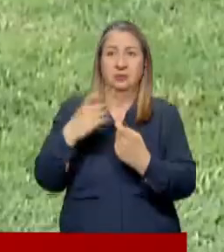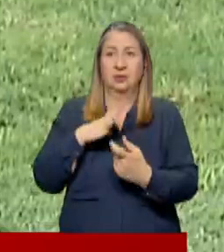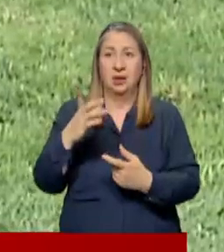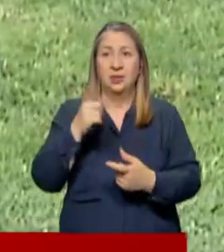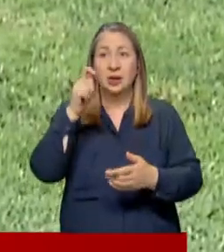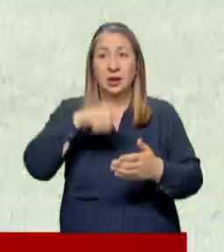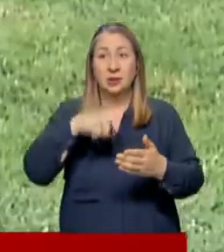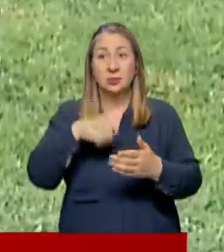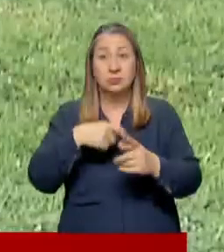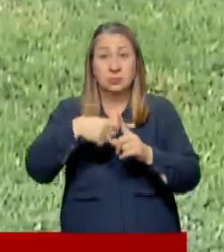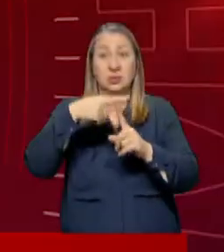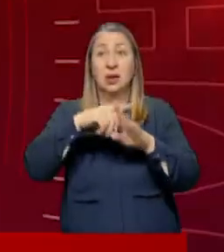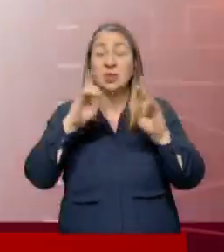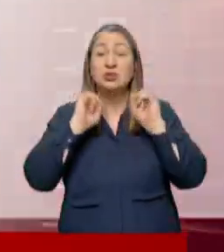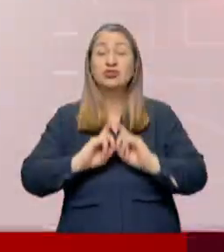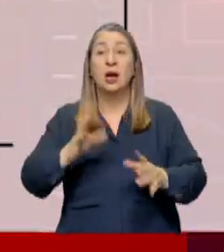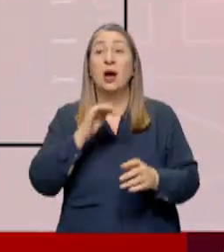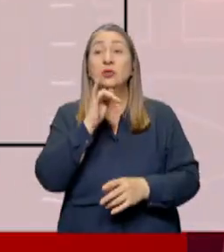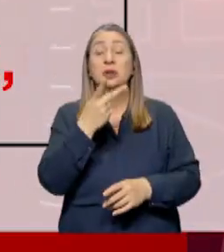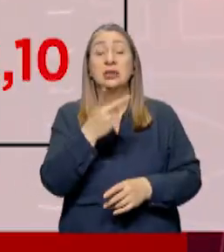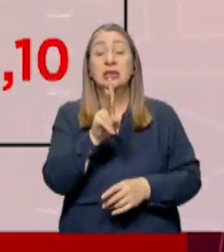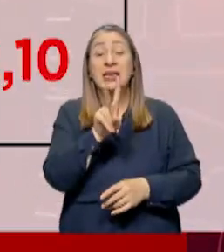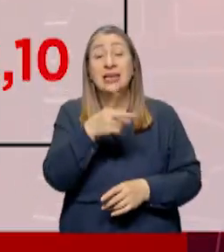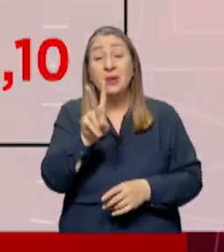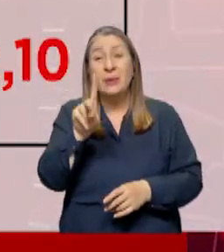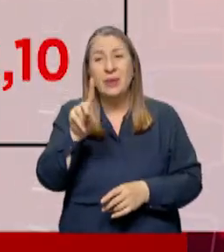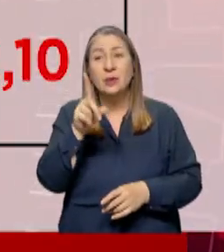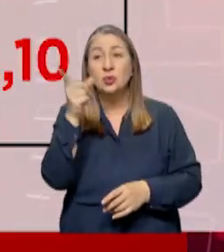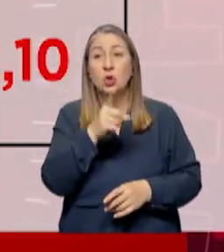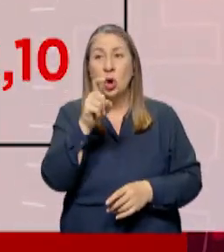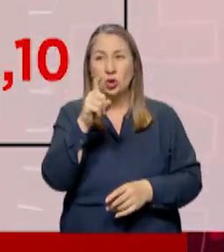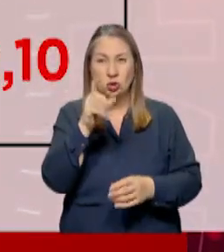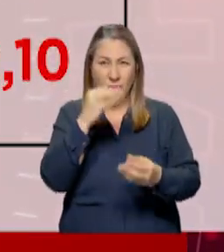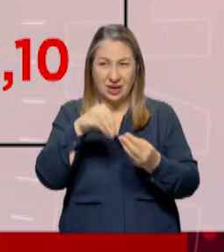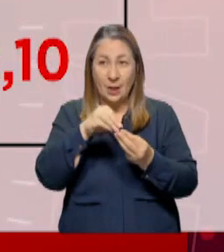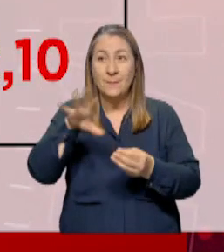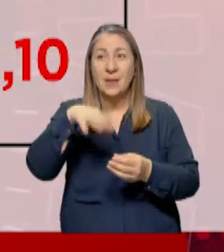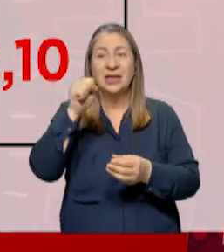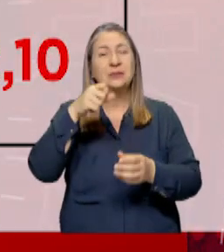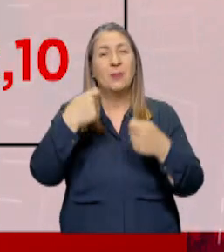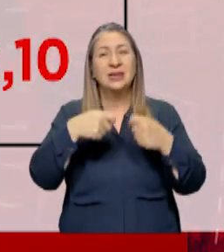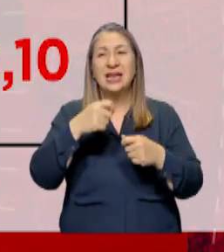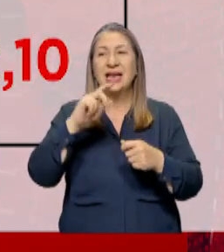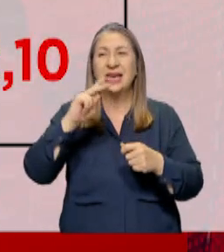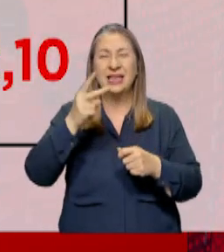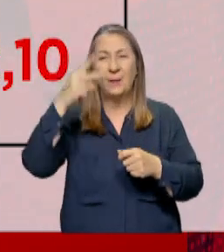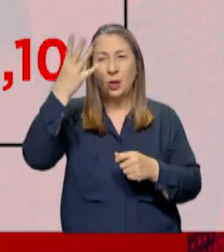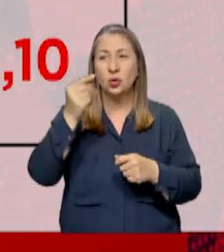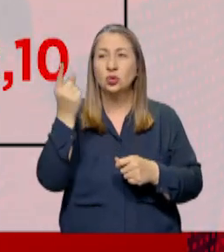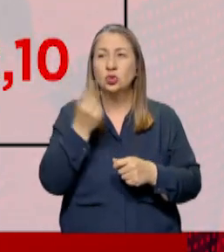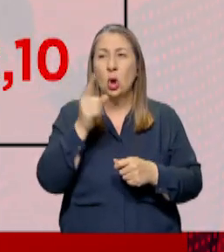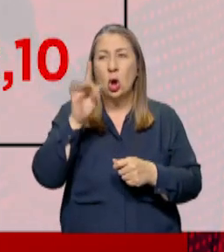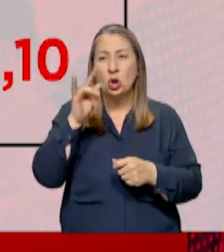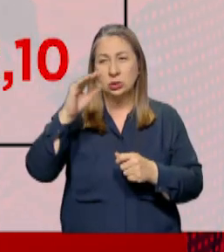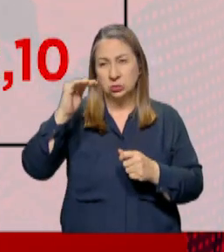bir de katlanmış yüz üste. Hepsi icralık. Ağustos 2021'de %19 olan faizi Merkez Bankası kademeli olarak